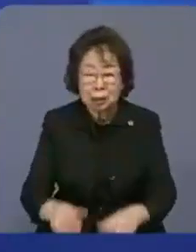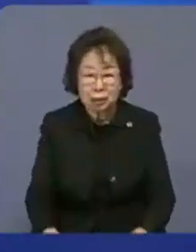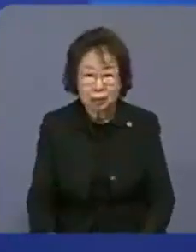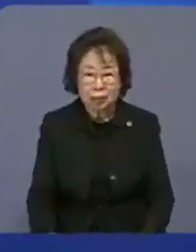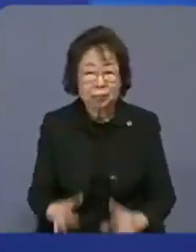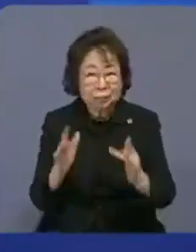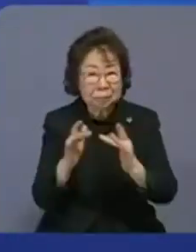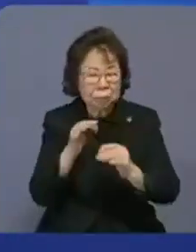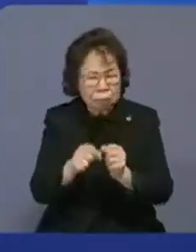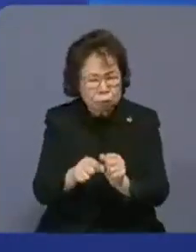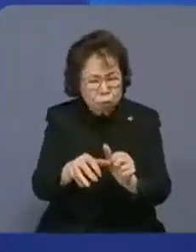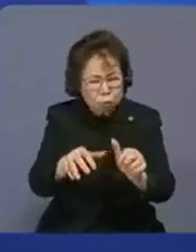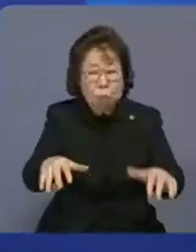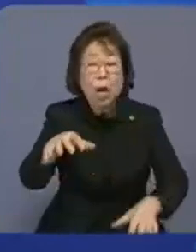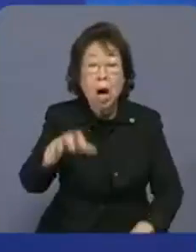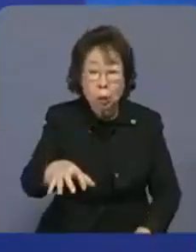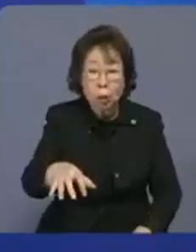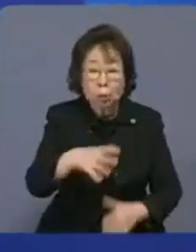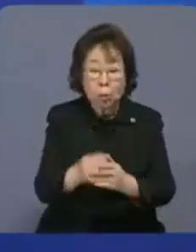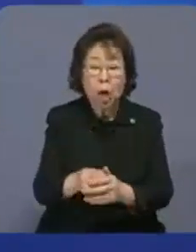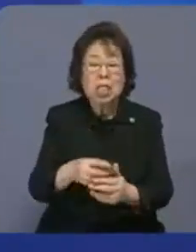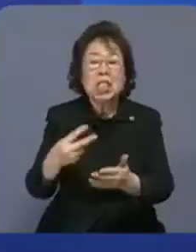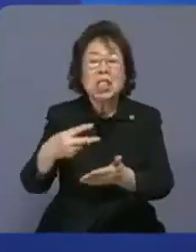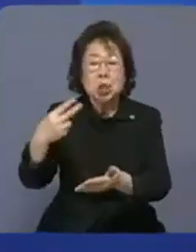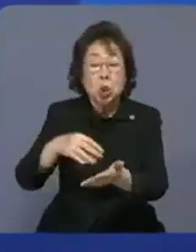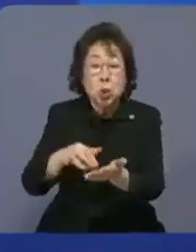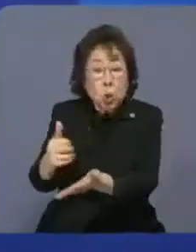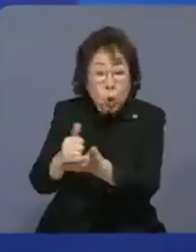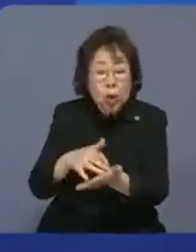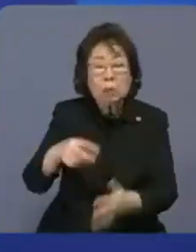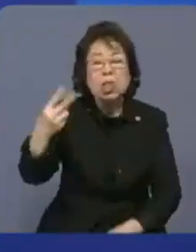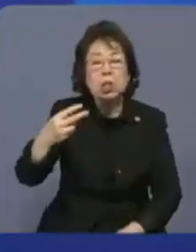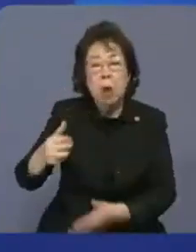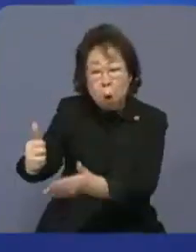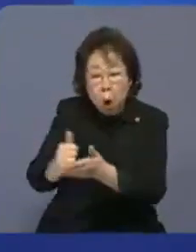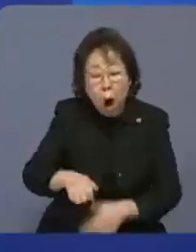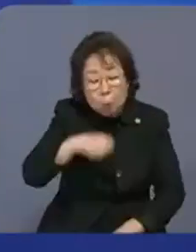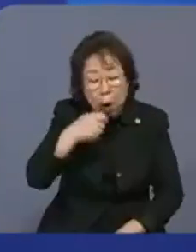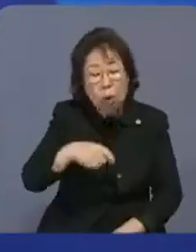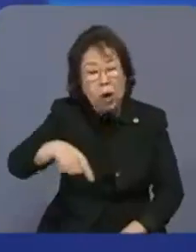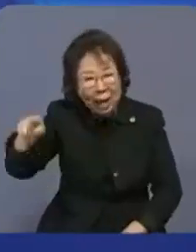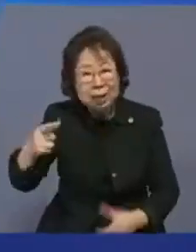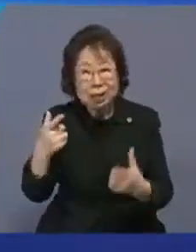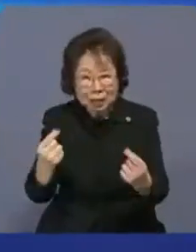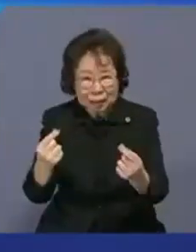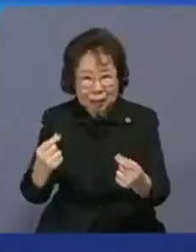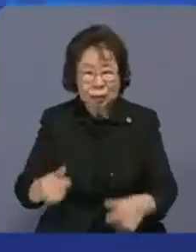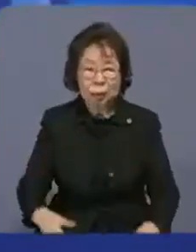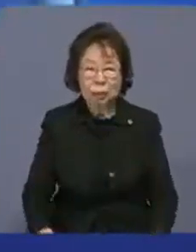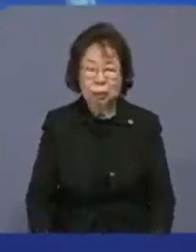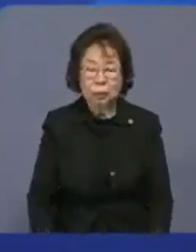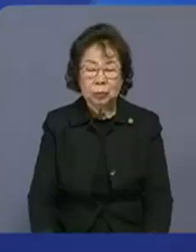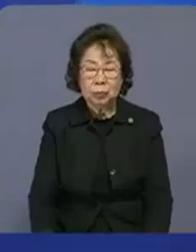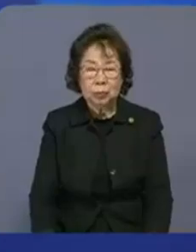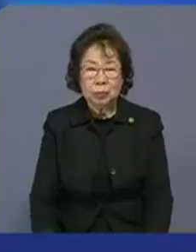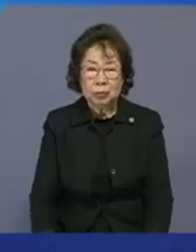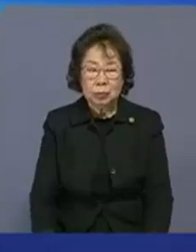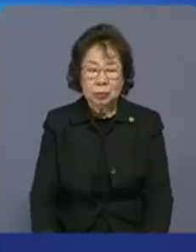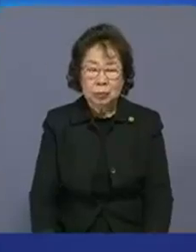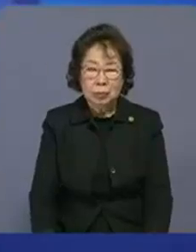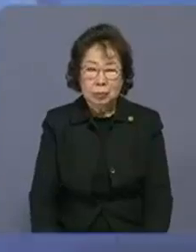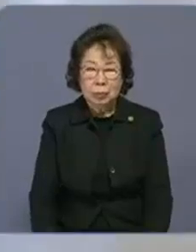sns 를 통해 유명해진 예시 창에서 2000명 가까운 하객이 이용한 것으로 확인됐습니다 고대의 기모노 기자입니다